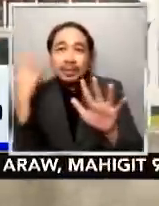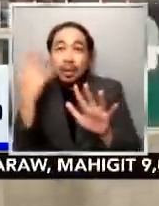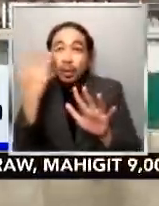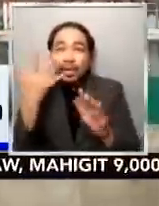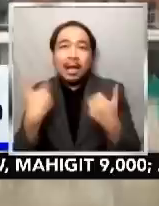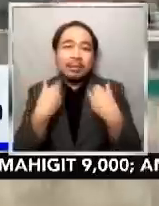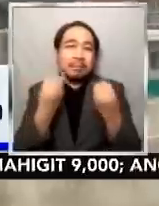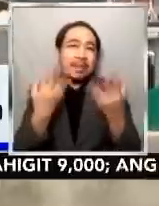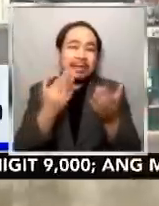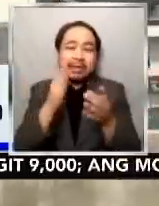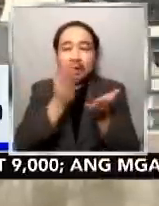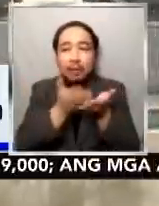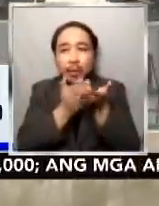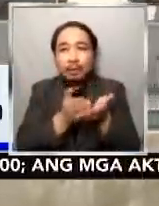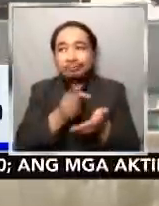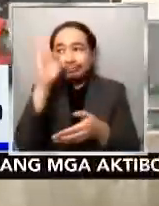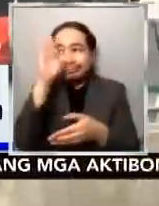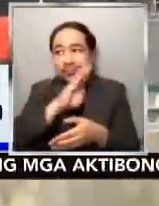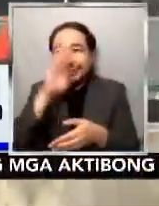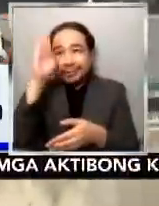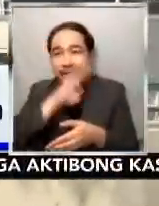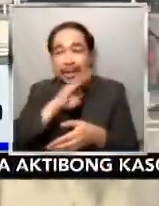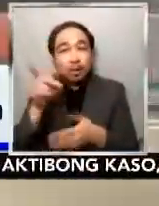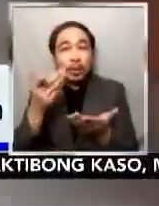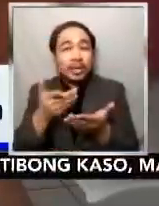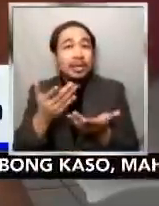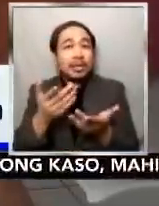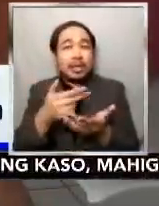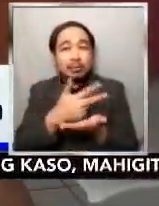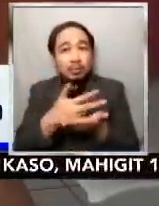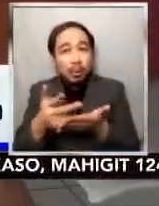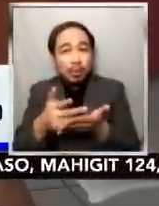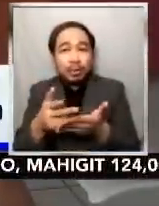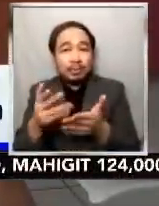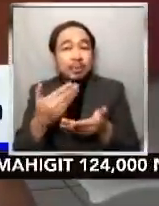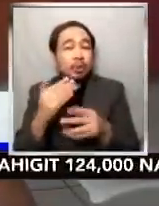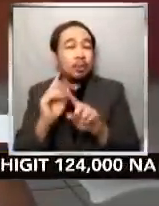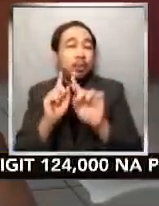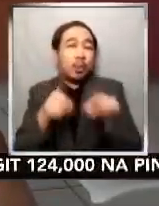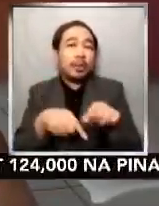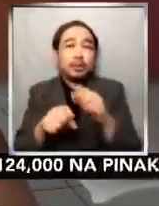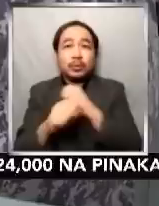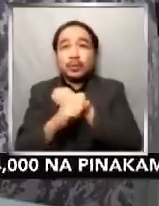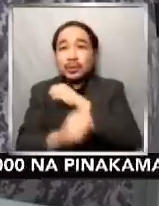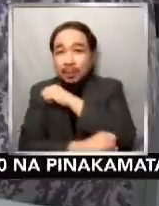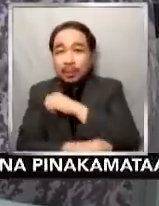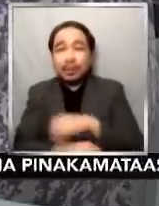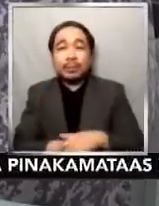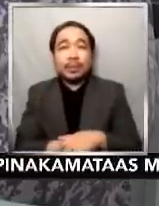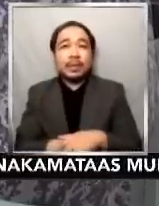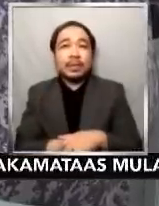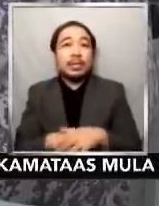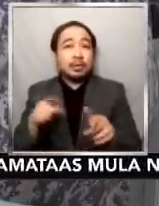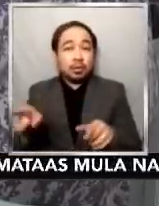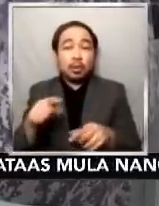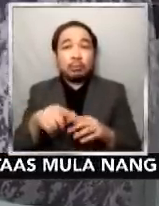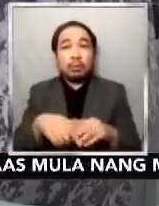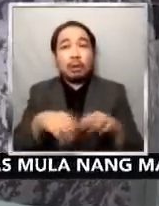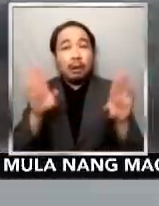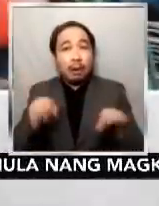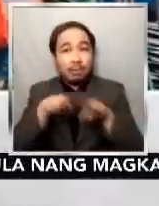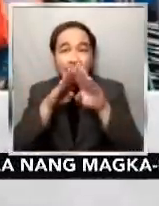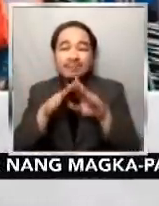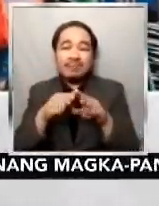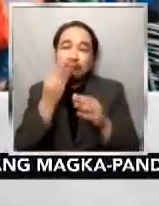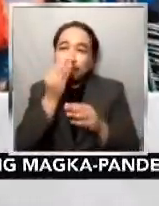sa pantalang bumabiyahe papuntang Samar at vice versa. Kakaunti naman ang tao sa Tabaco Port sa Albay dahil sa mahigpit na health